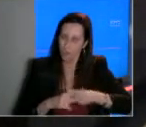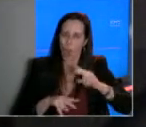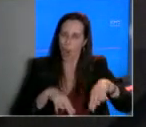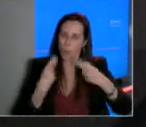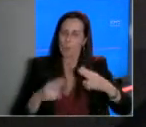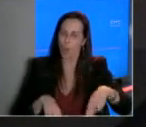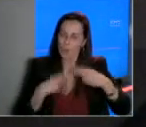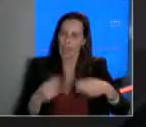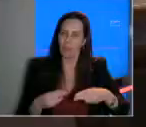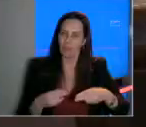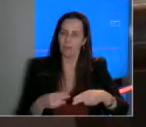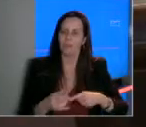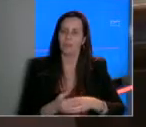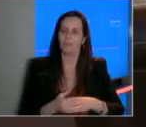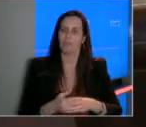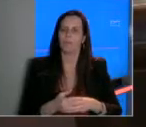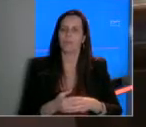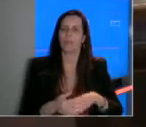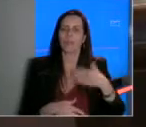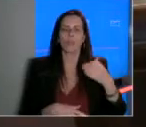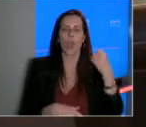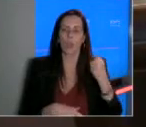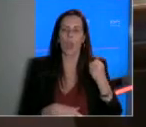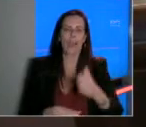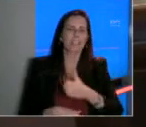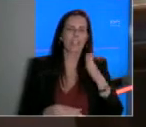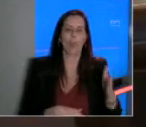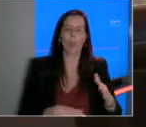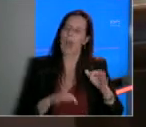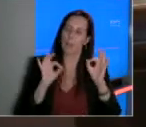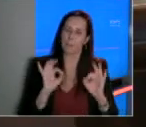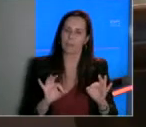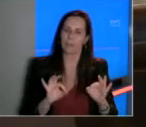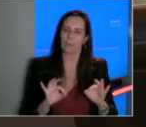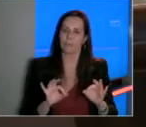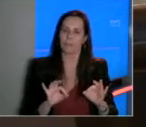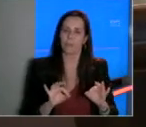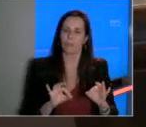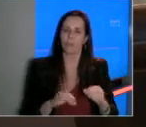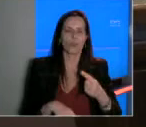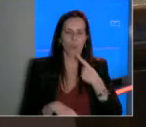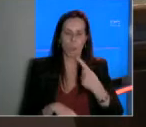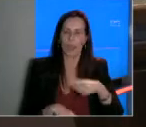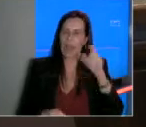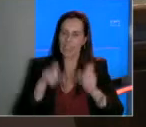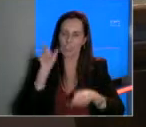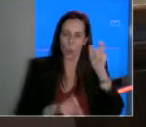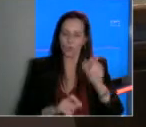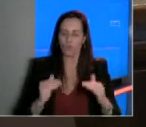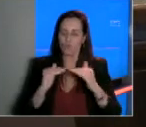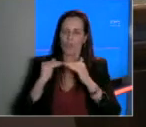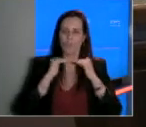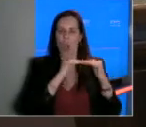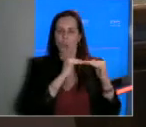שהיא עקבית להיות הכוח השמאל האמיתי שמדבר על אזרחות